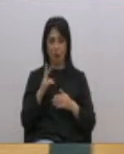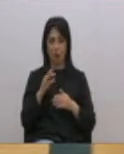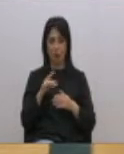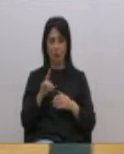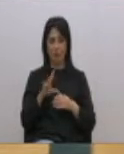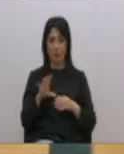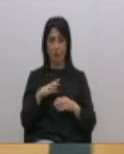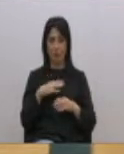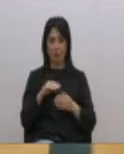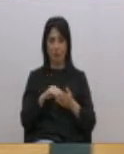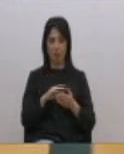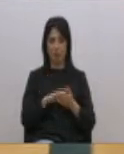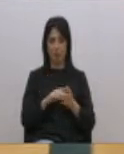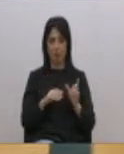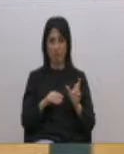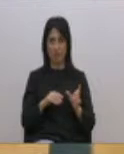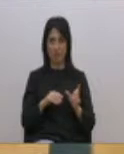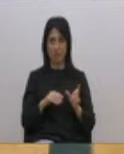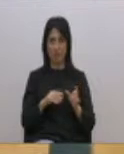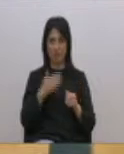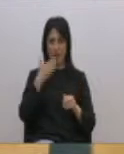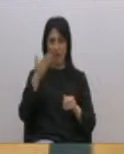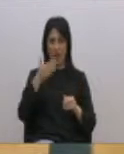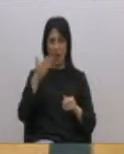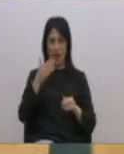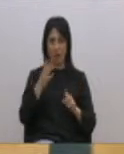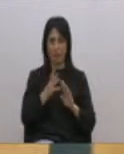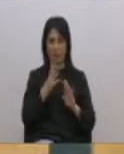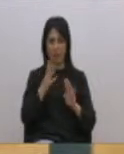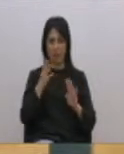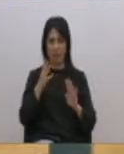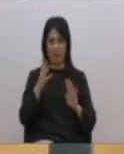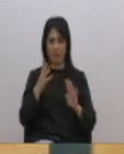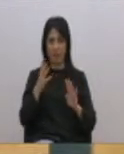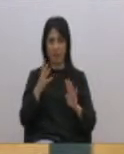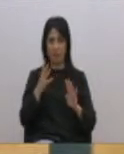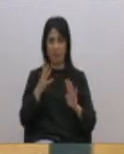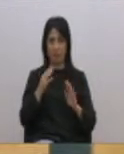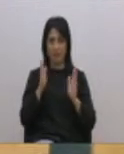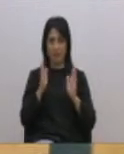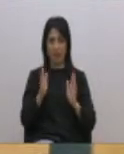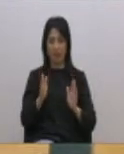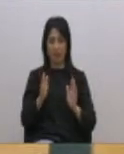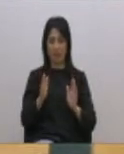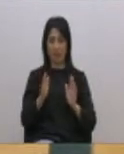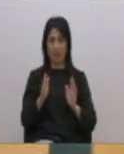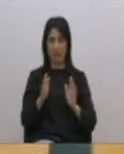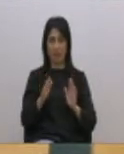რაც ჰქონდა ჩანაწერი გამოსვლეთა თანმიმდევრობა განისაზღვრება